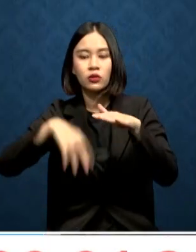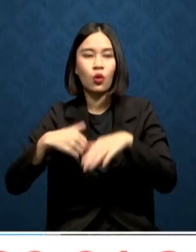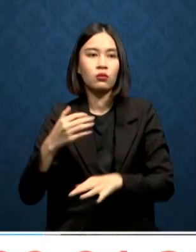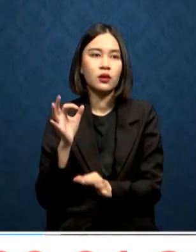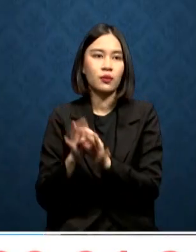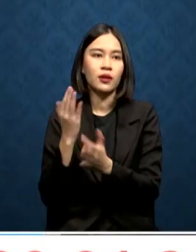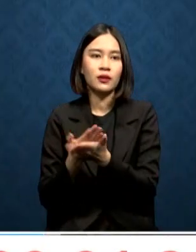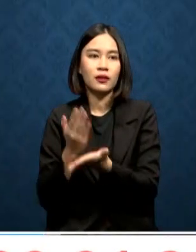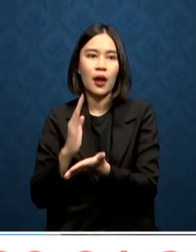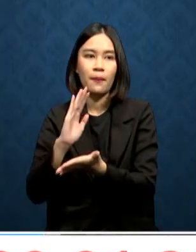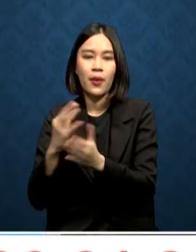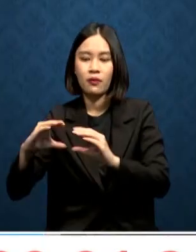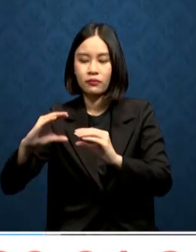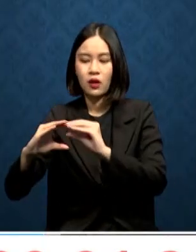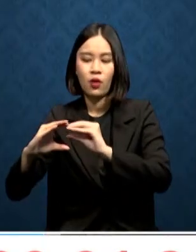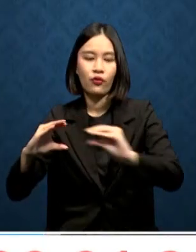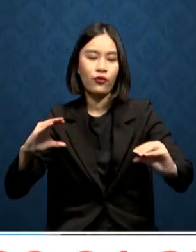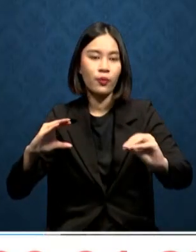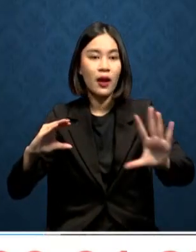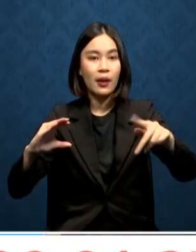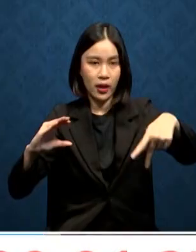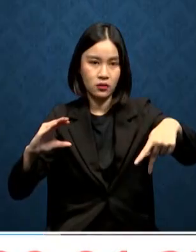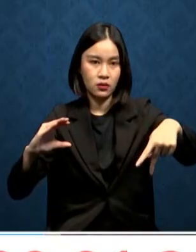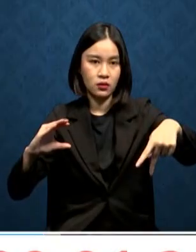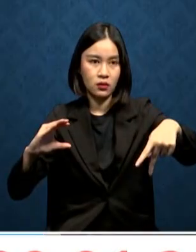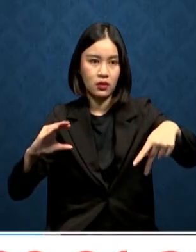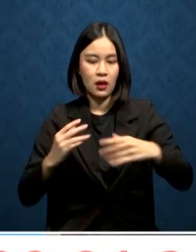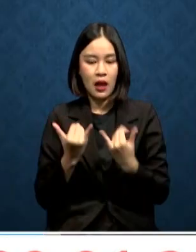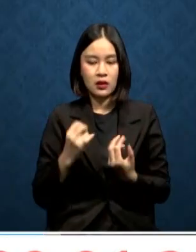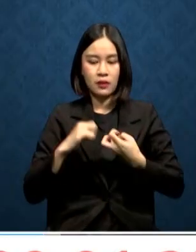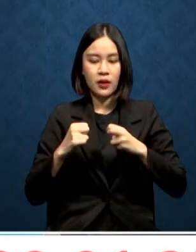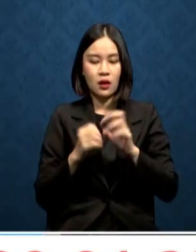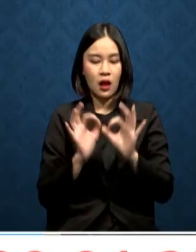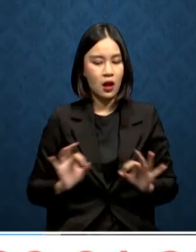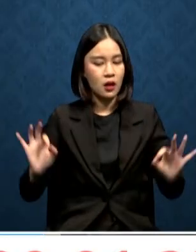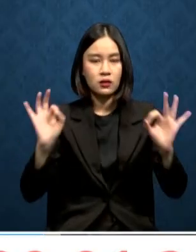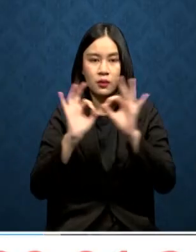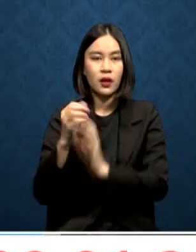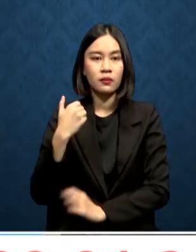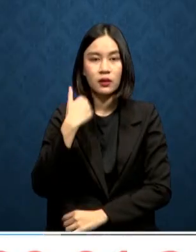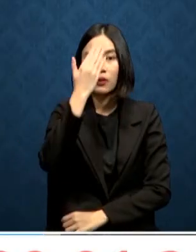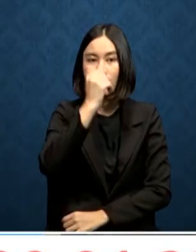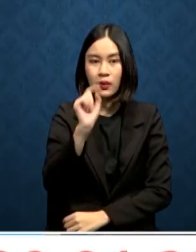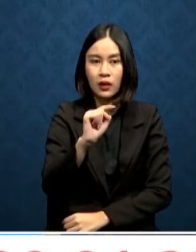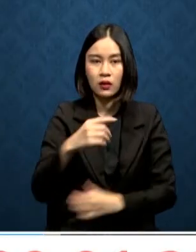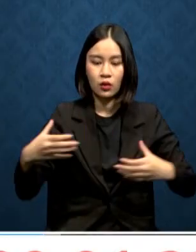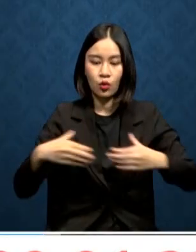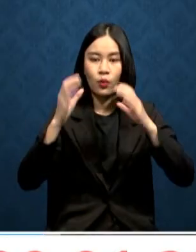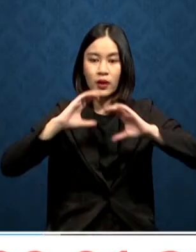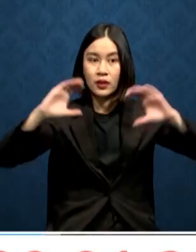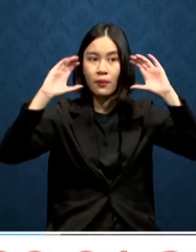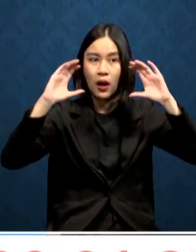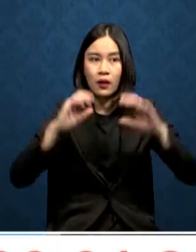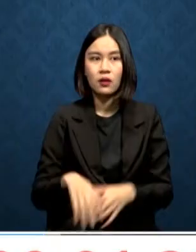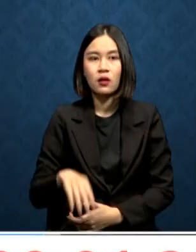ยแบ่งเงินมาให้ใช้ 5,000 บาทนะครับอันนี้เป็นปัญหาสำคัญมากๆเลยนะครับเพราะว่ารัฐบาลเนี่ยออกมา